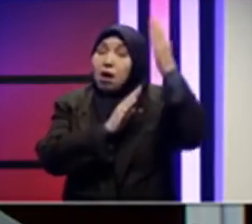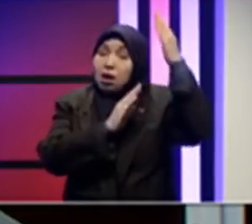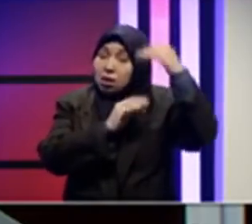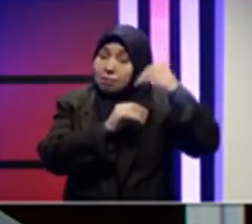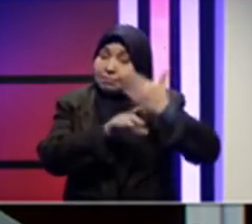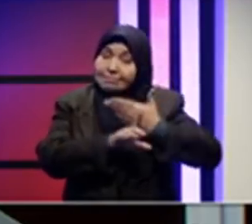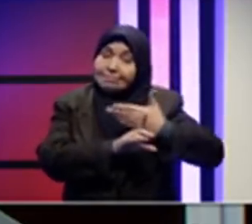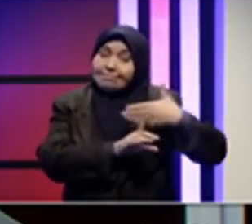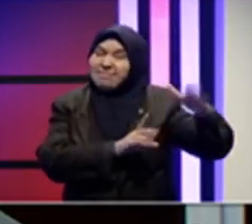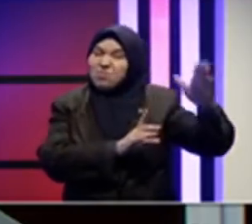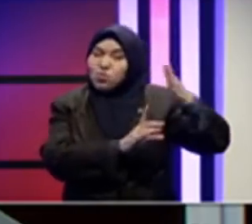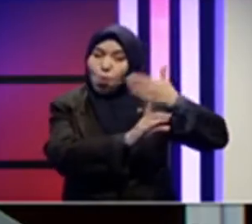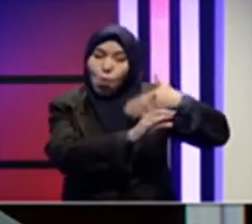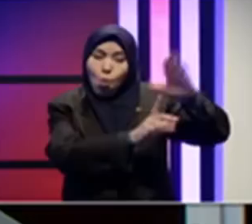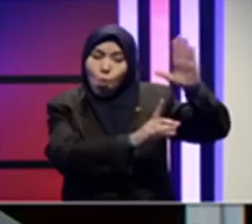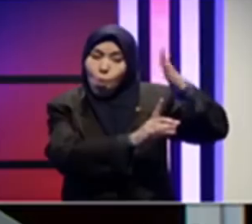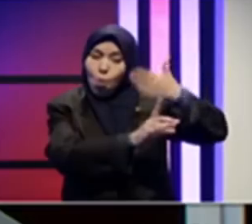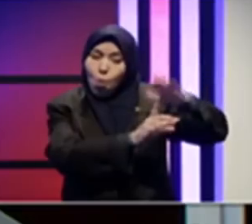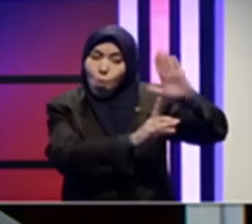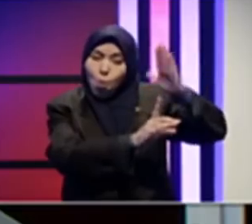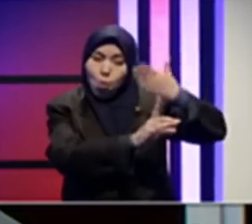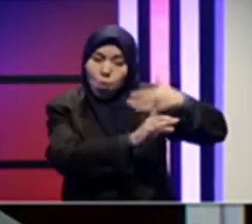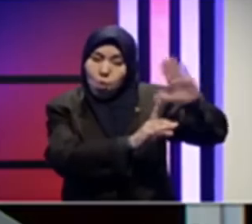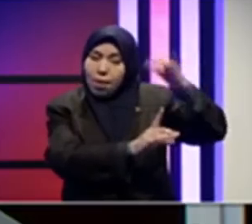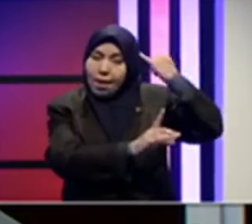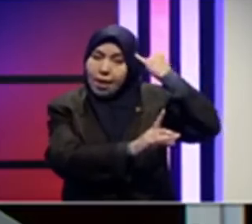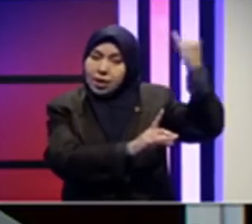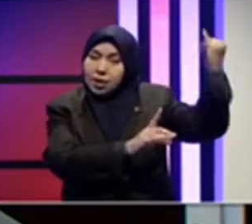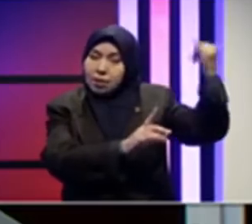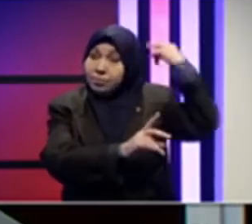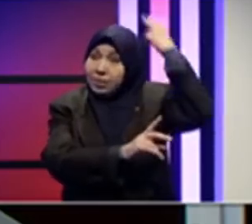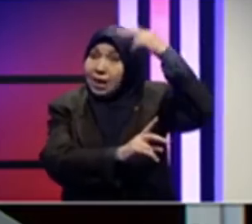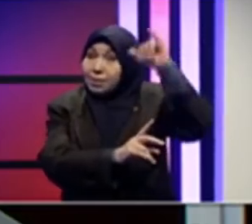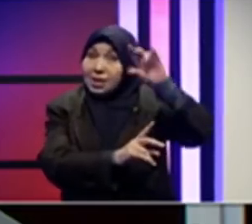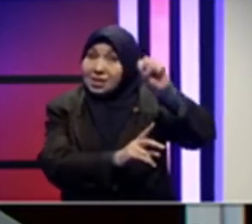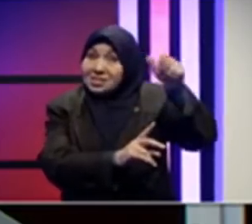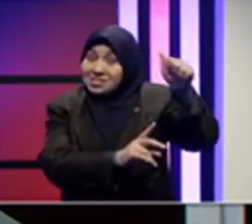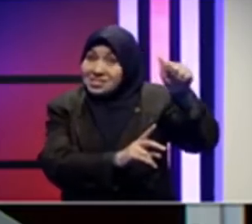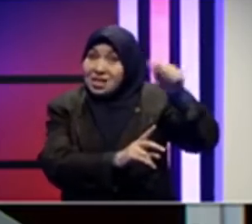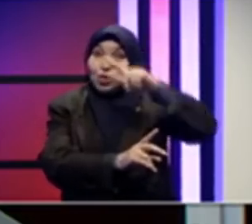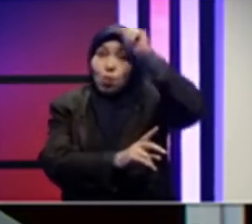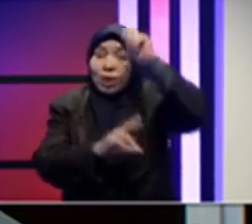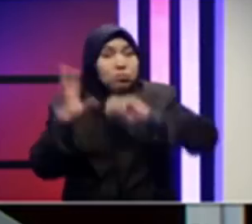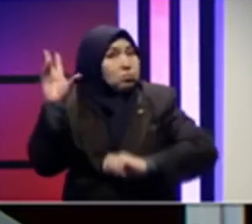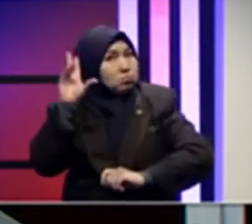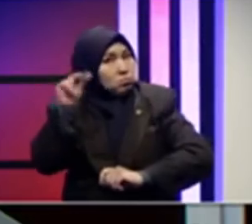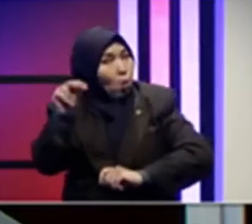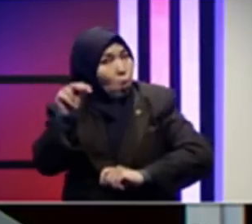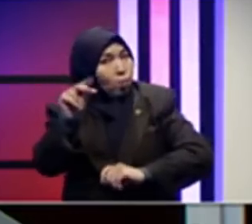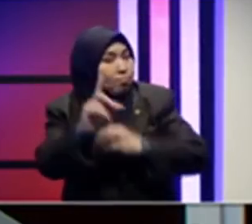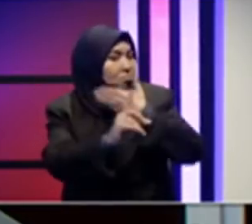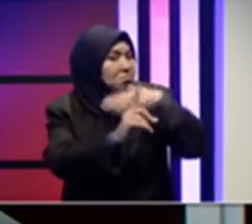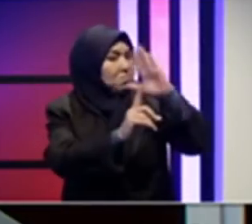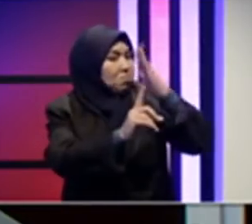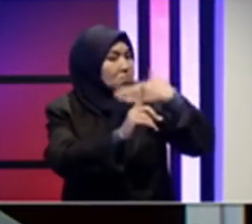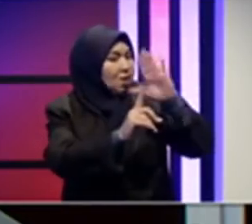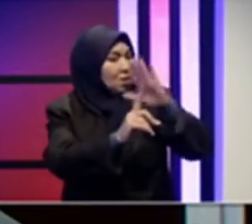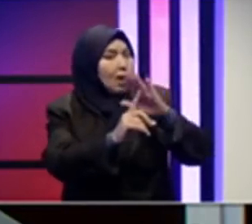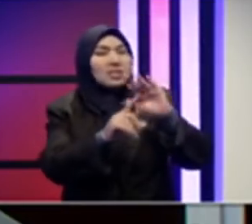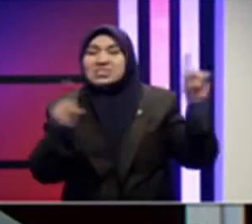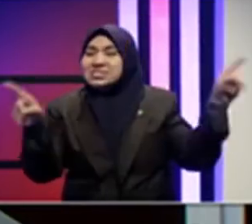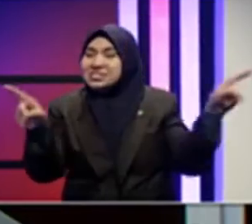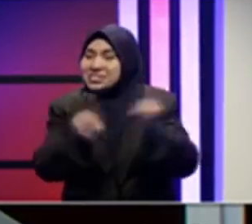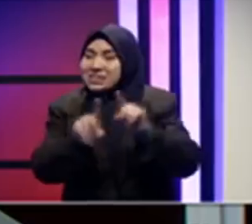diketepikan idea-idea yang menyatakan bahawa Nabi Isa ini sebagai Tuhan, tetapi sebenarnya dia adalah makhluk yang menjadi